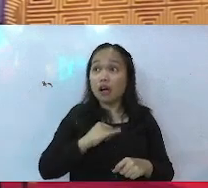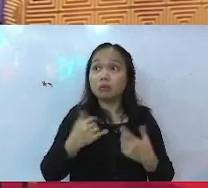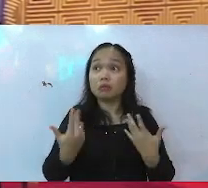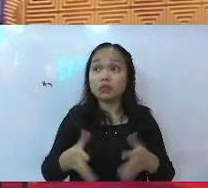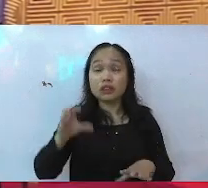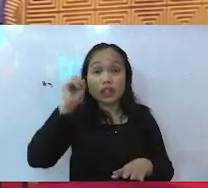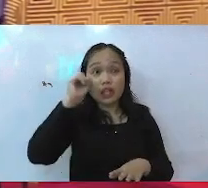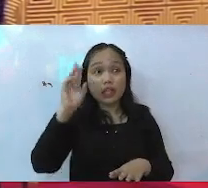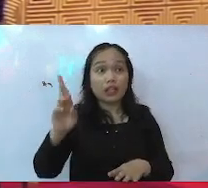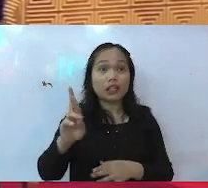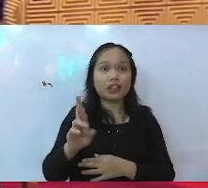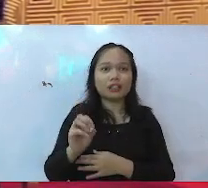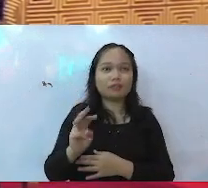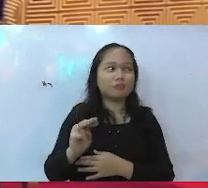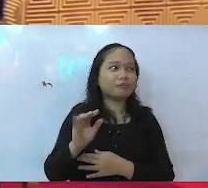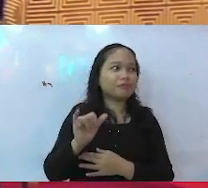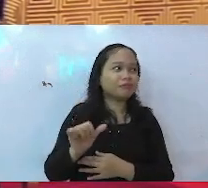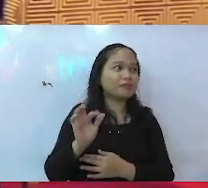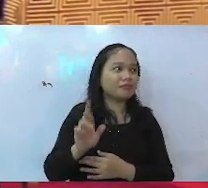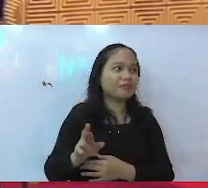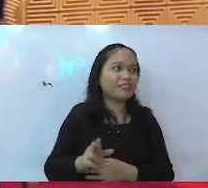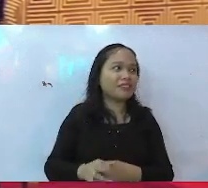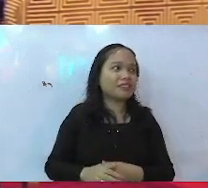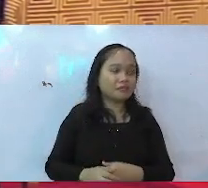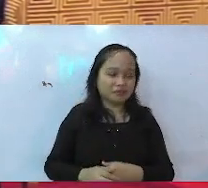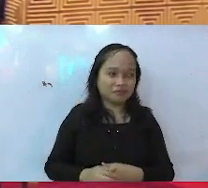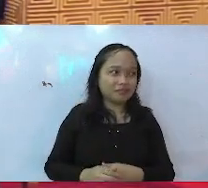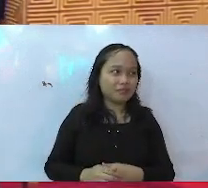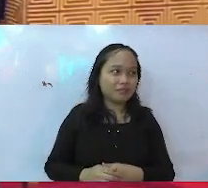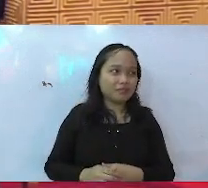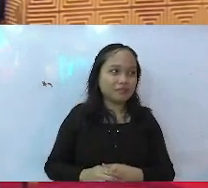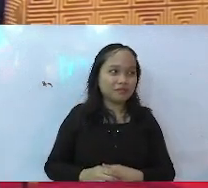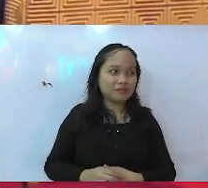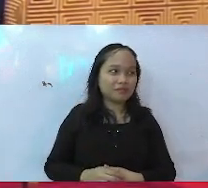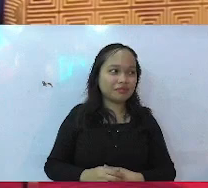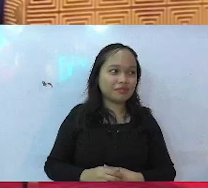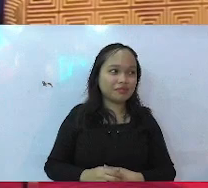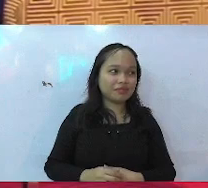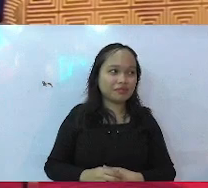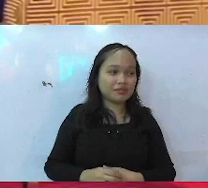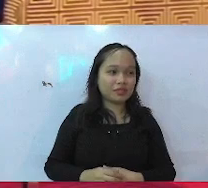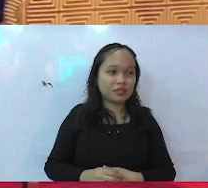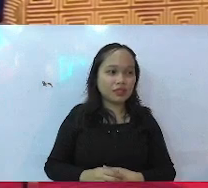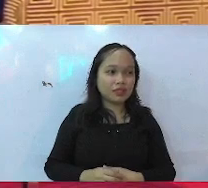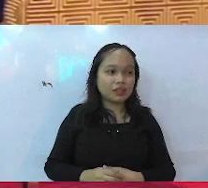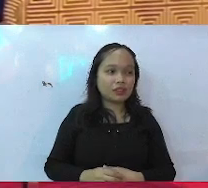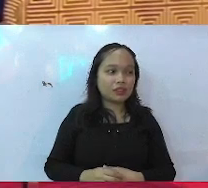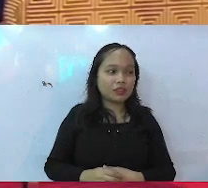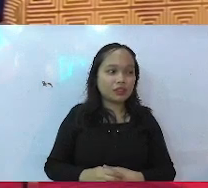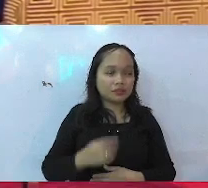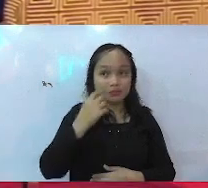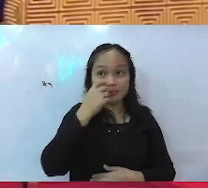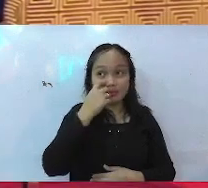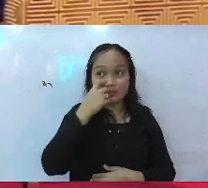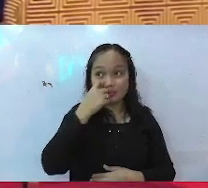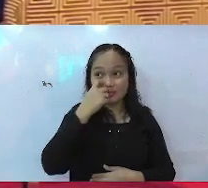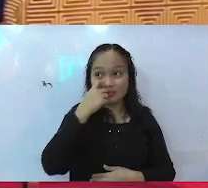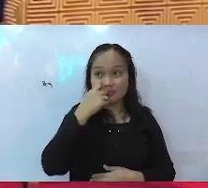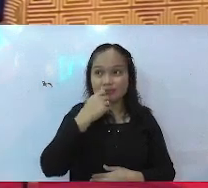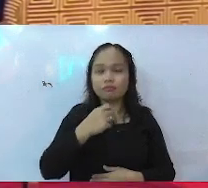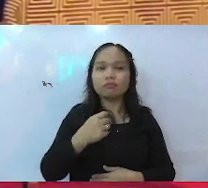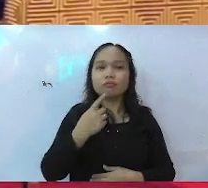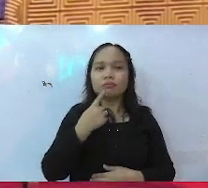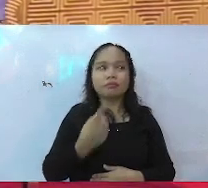Sir Sir relan pala yung brad Tingnan mo kasi oh alala ko si sir romir e Parang Akala ko of things